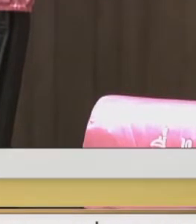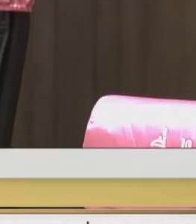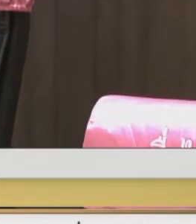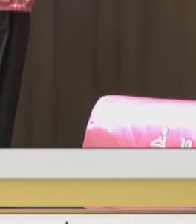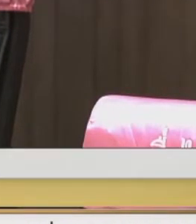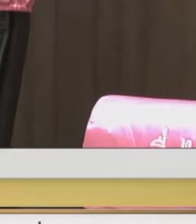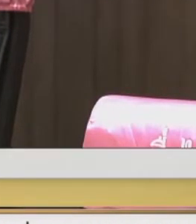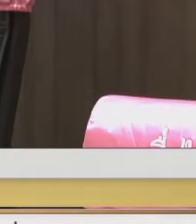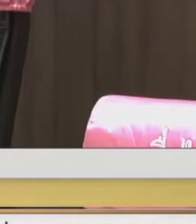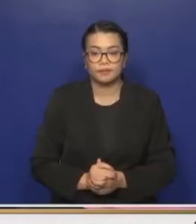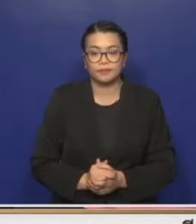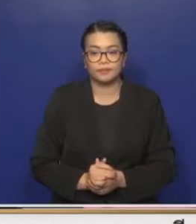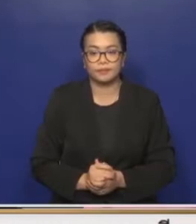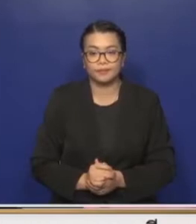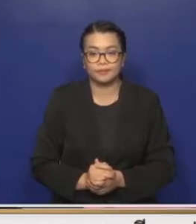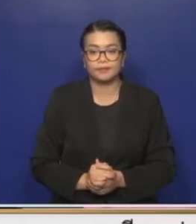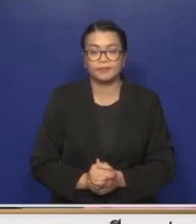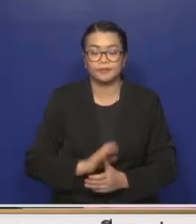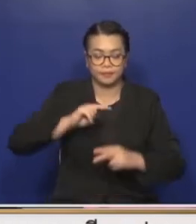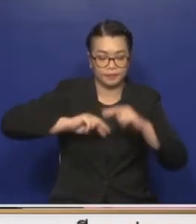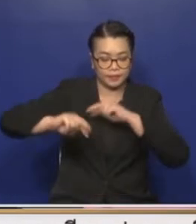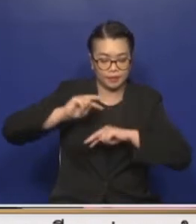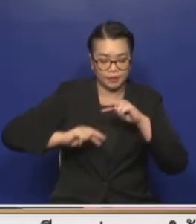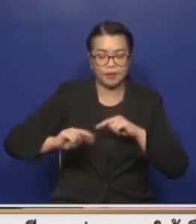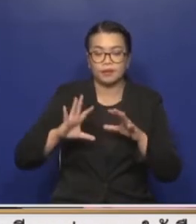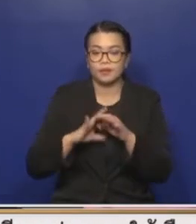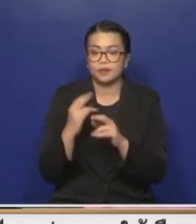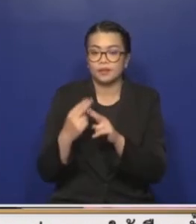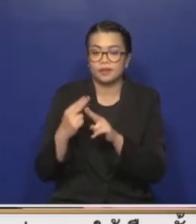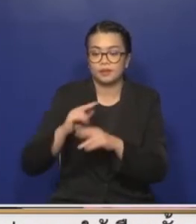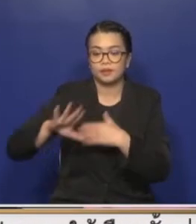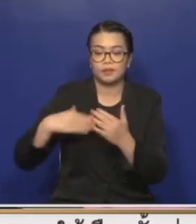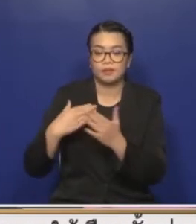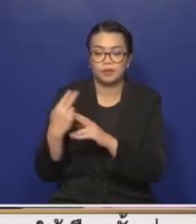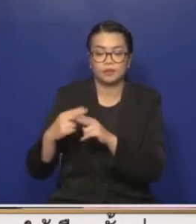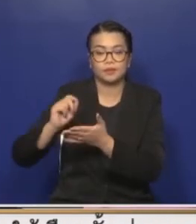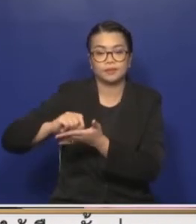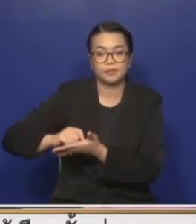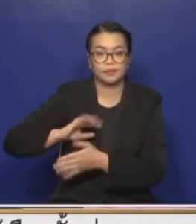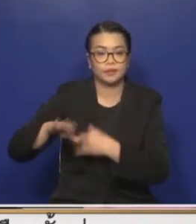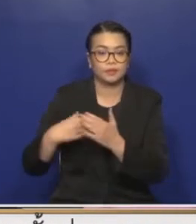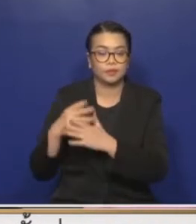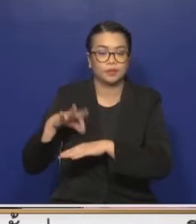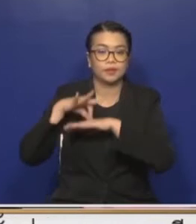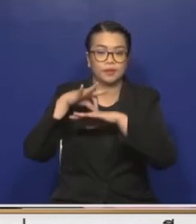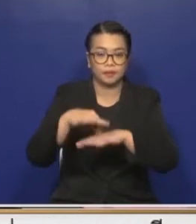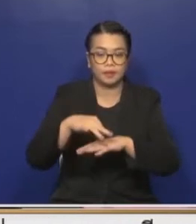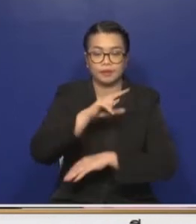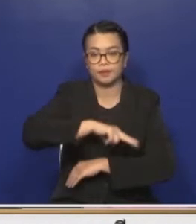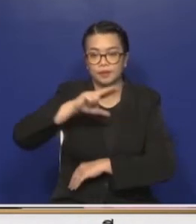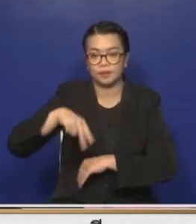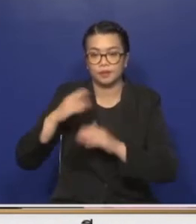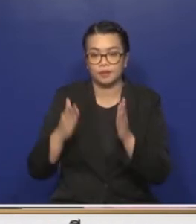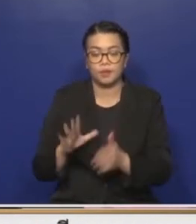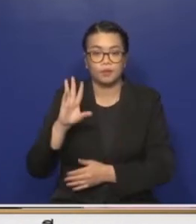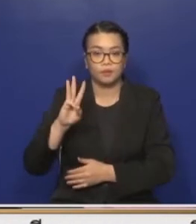การวิสามัญพิจารณาร่างพระราชบัญญัติการเข้าชื่อเสนอข้อบัญญัติท้องถิ่นในสัดส่วนของพรรคเพื่อไทยจำนว